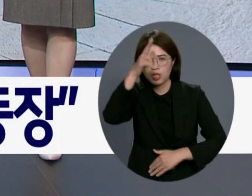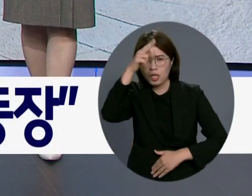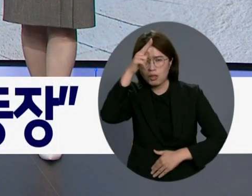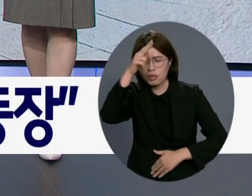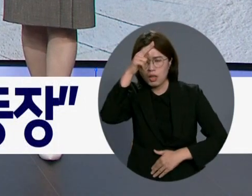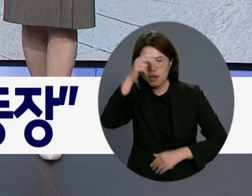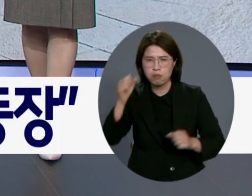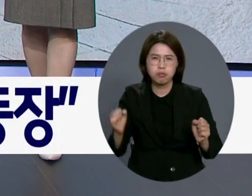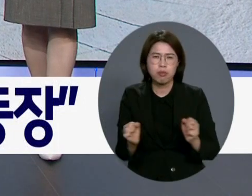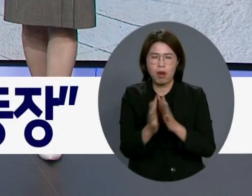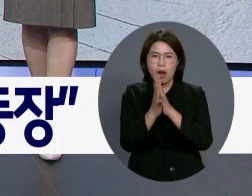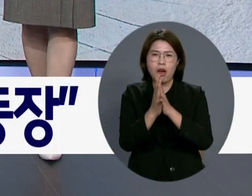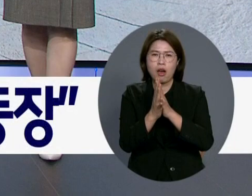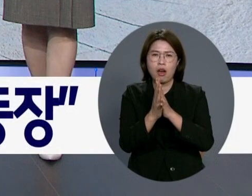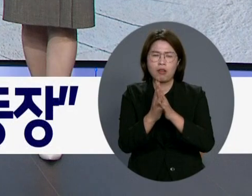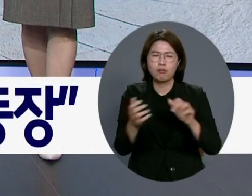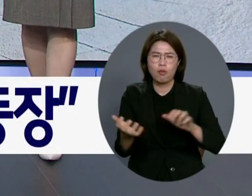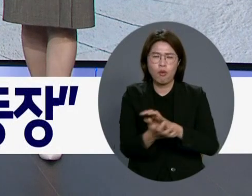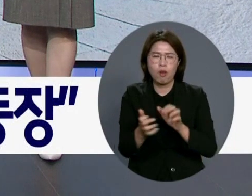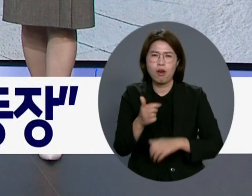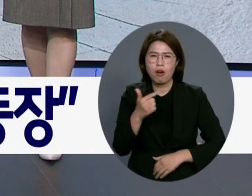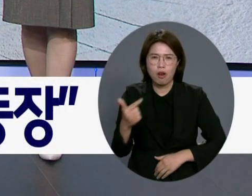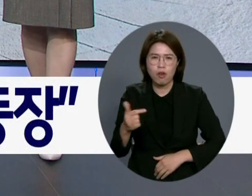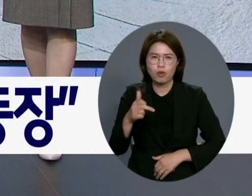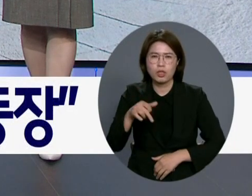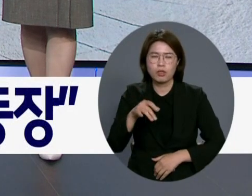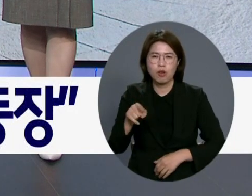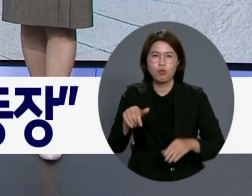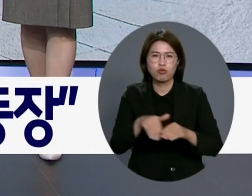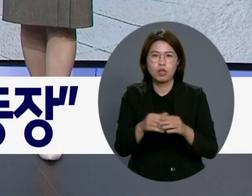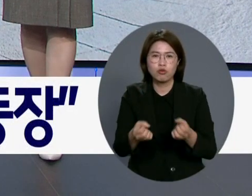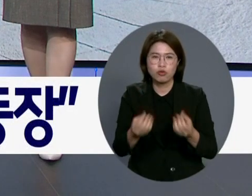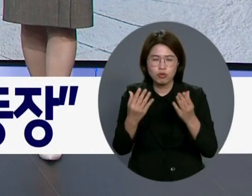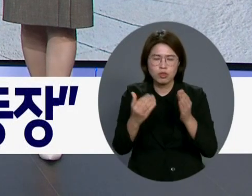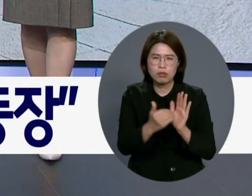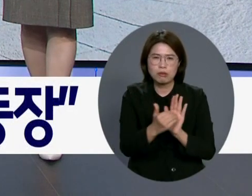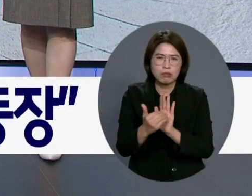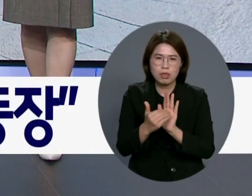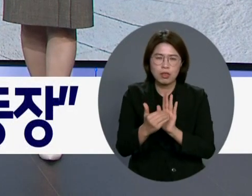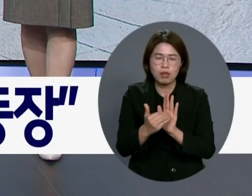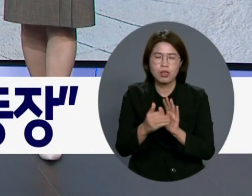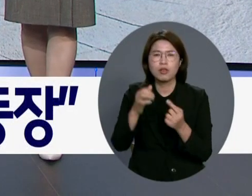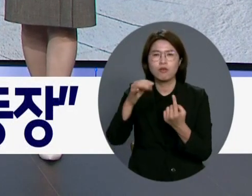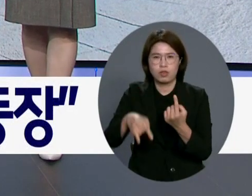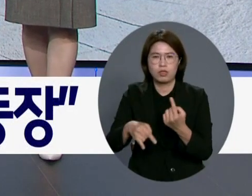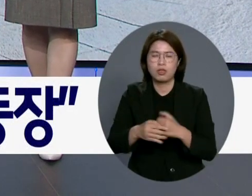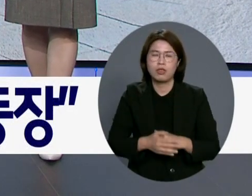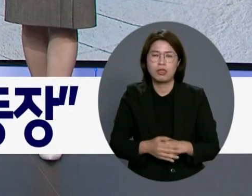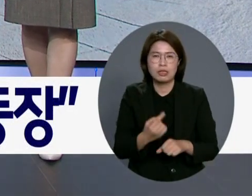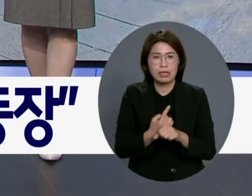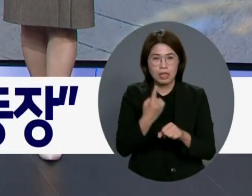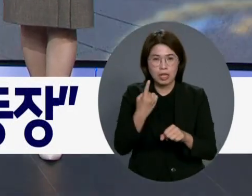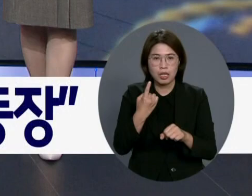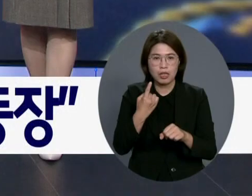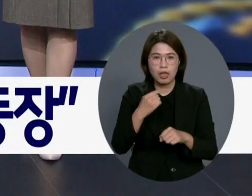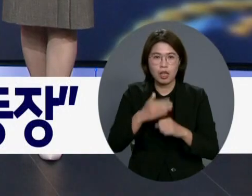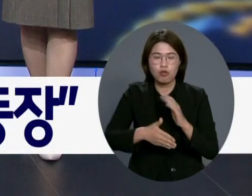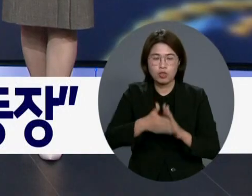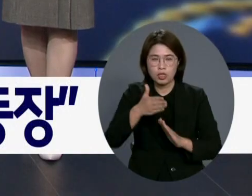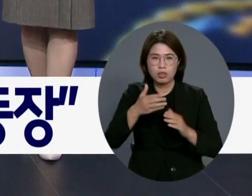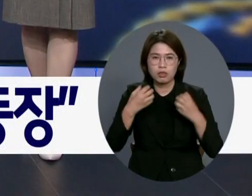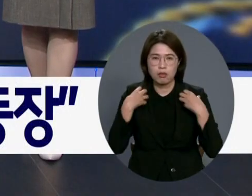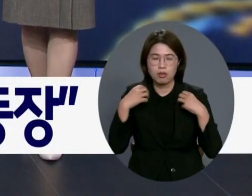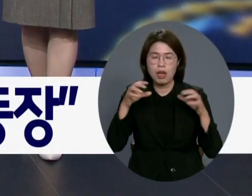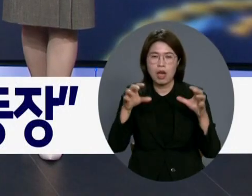공권 역관 충돌로 큰 논란을 일으켰던 퀴어문화 축제 행정 대집행이 1위에 뽑혔습니다 지난해에는 대구시 청사